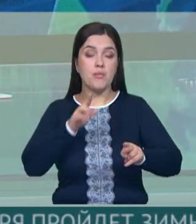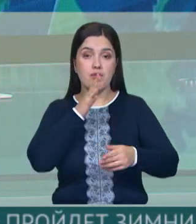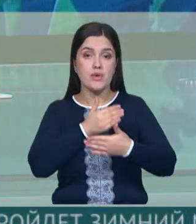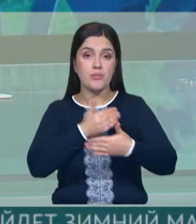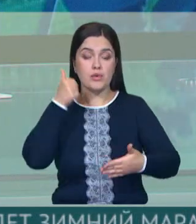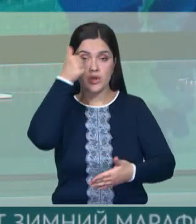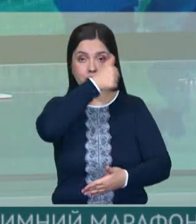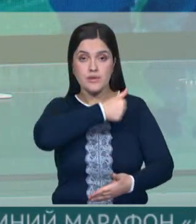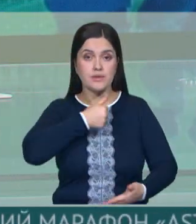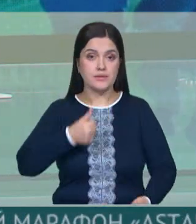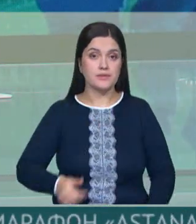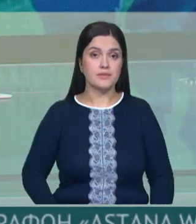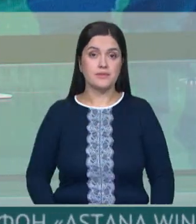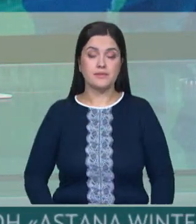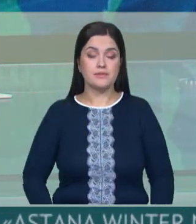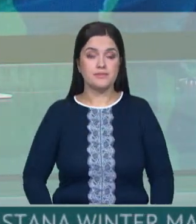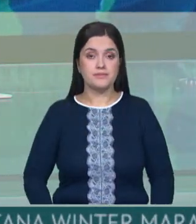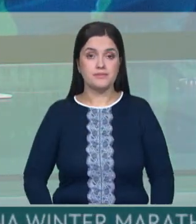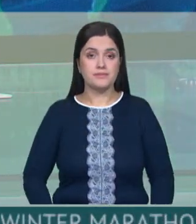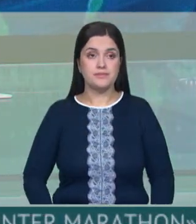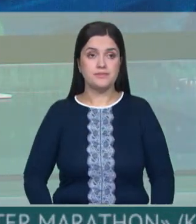126% к аналогичному периоду прошлого года.